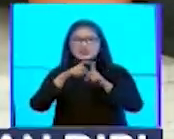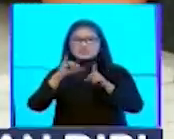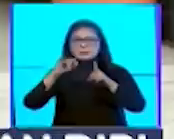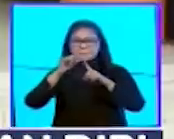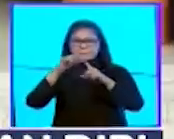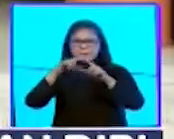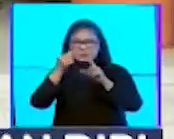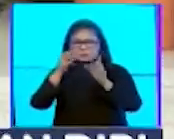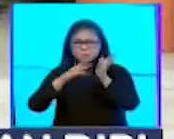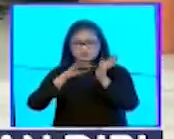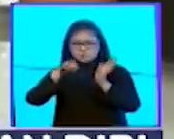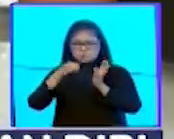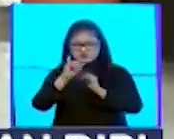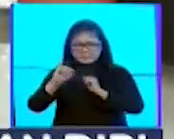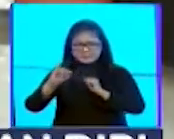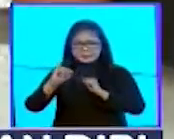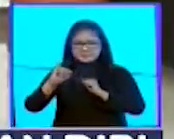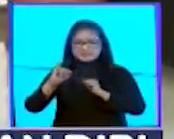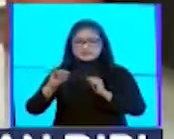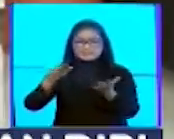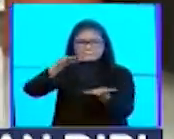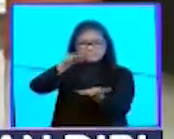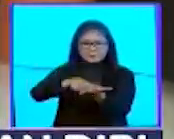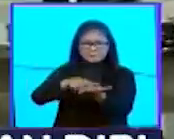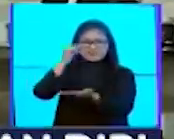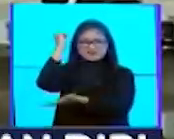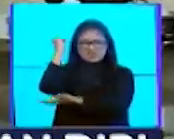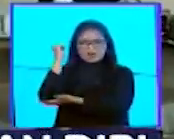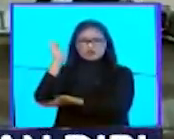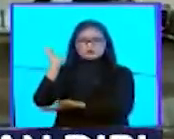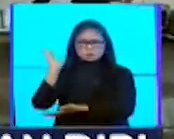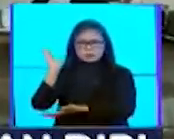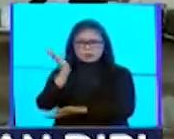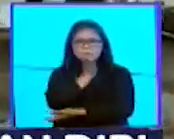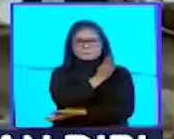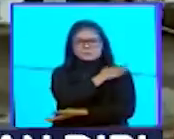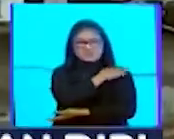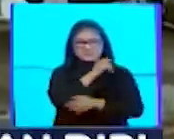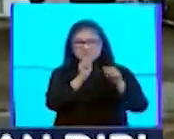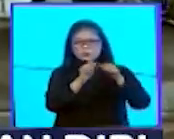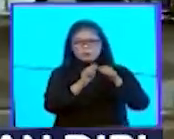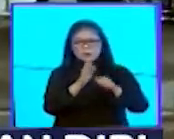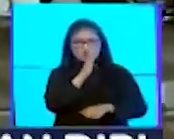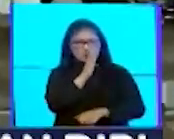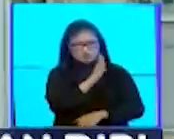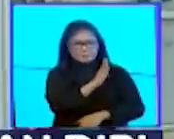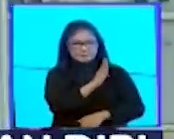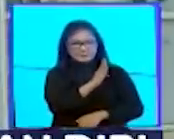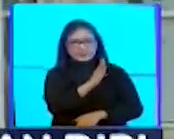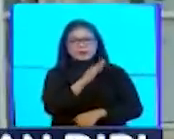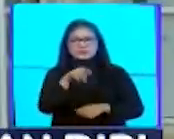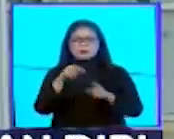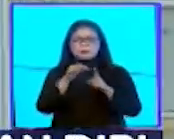Pasca penetapan tersangka berinisial LS, pejabat pembuat komitmen di Dinas Kesehatan Provinsi Banten, puluhan pejabat lainnya di